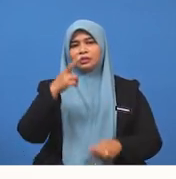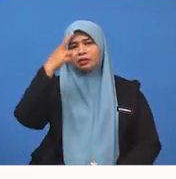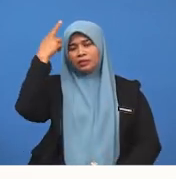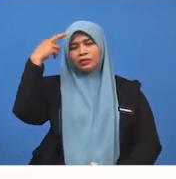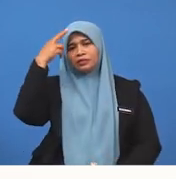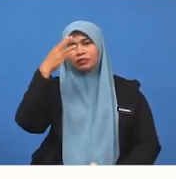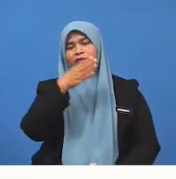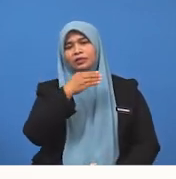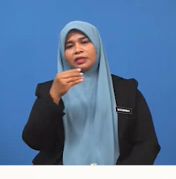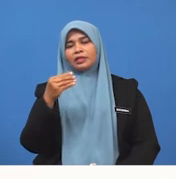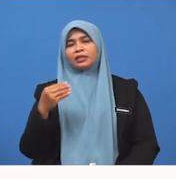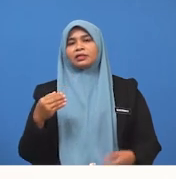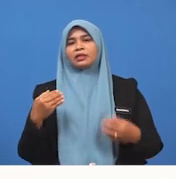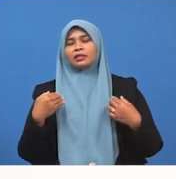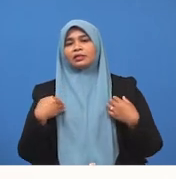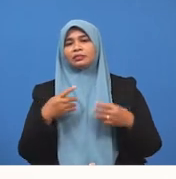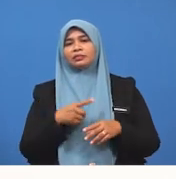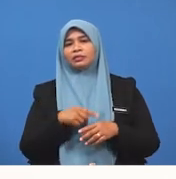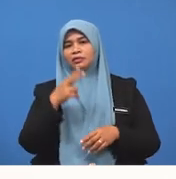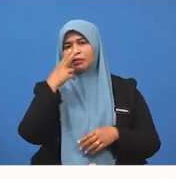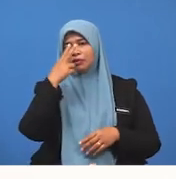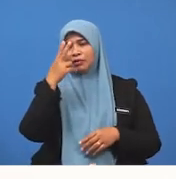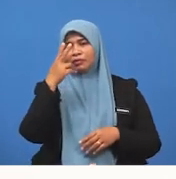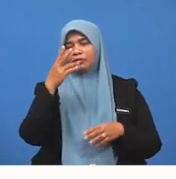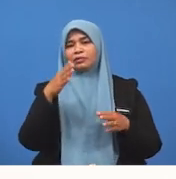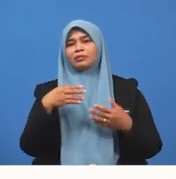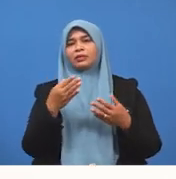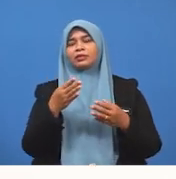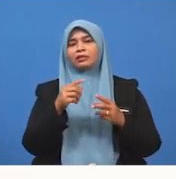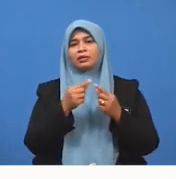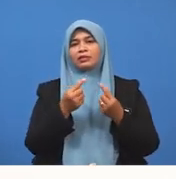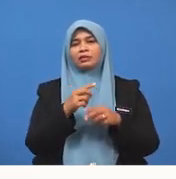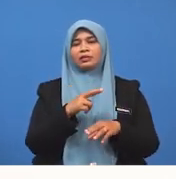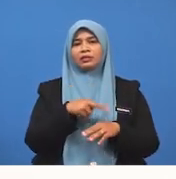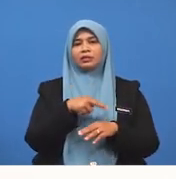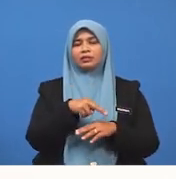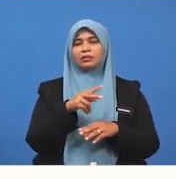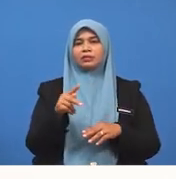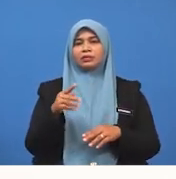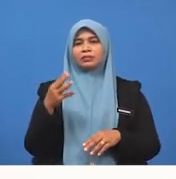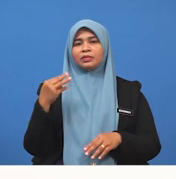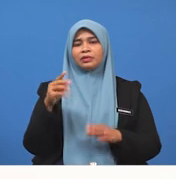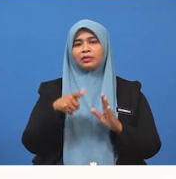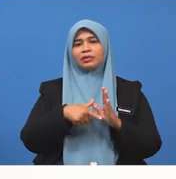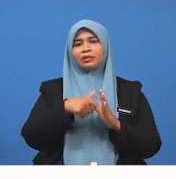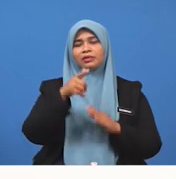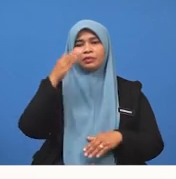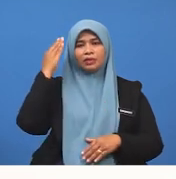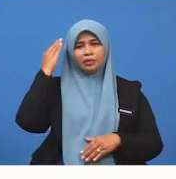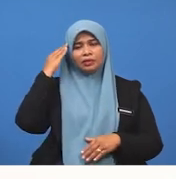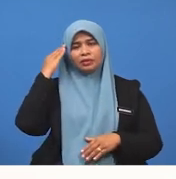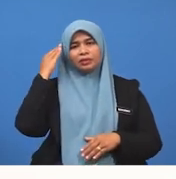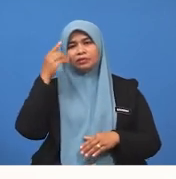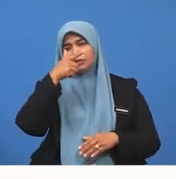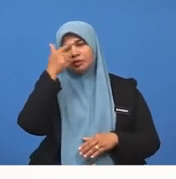melihat suasana Alquran diturunkan mereka lebih mengetahui sebab satu